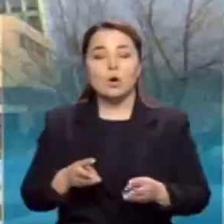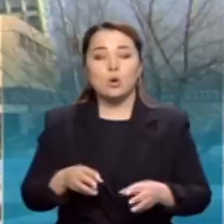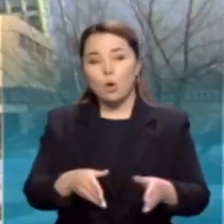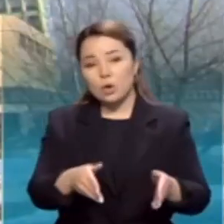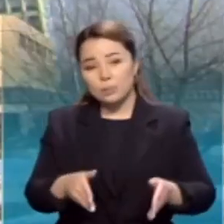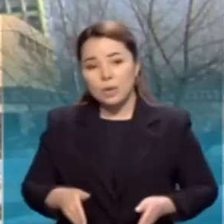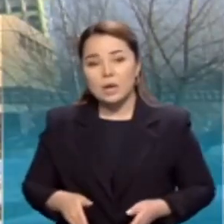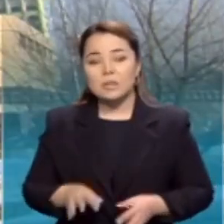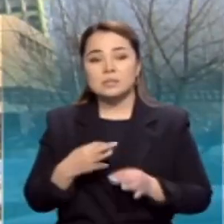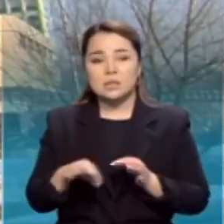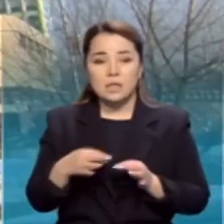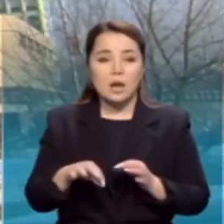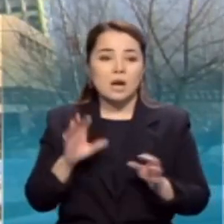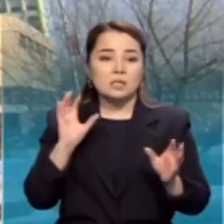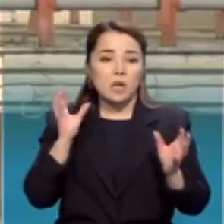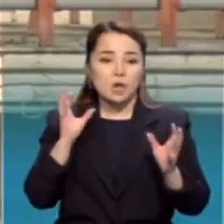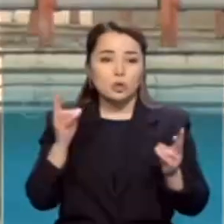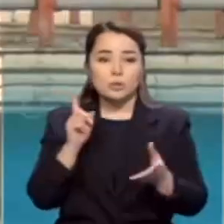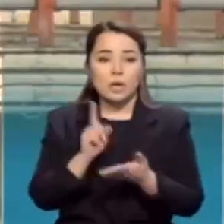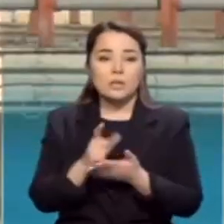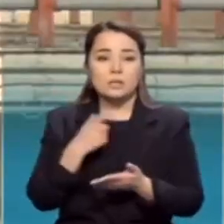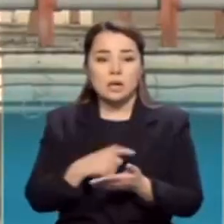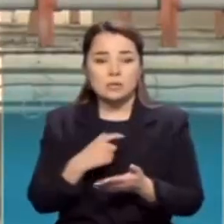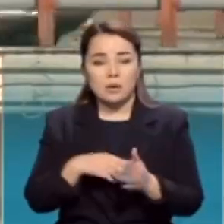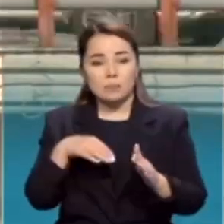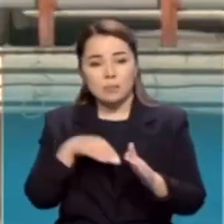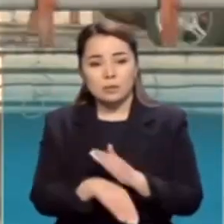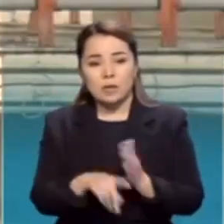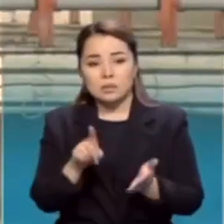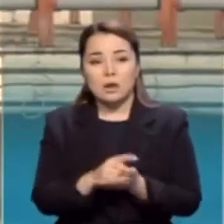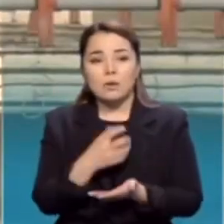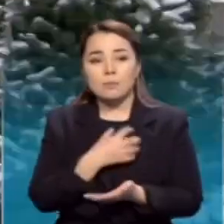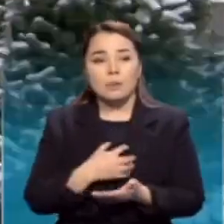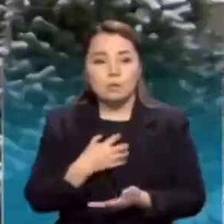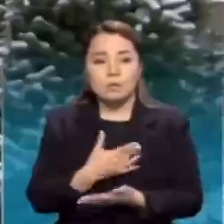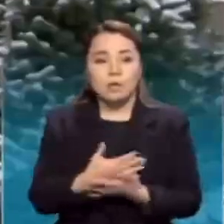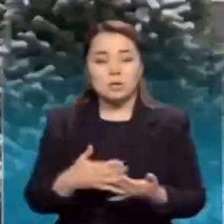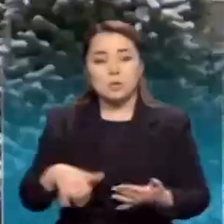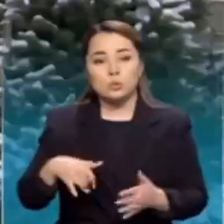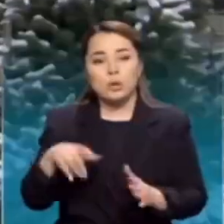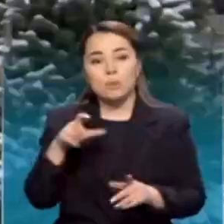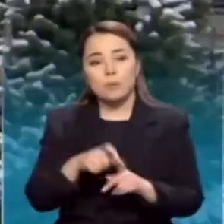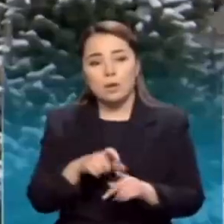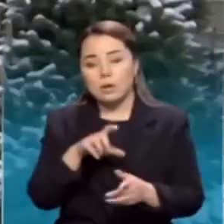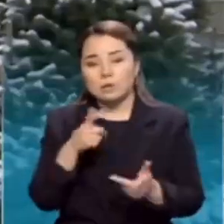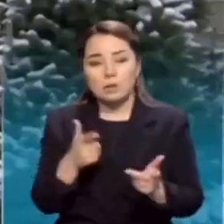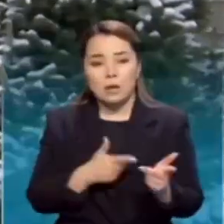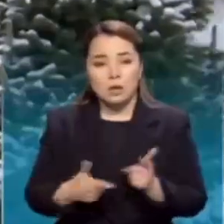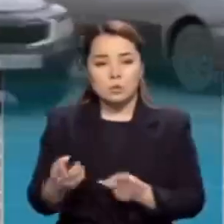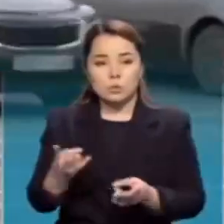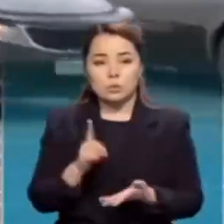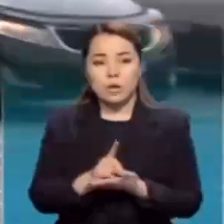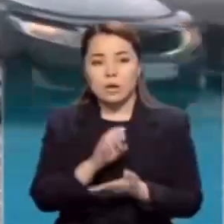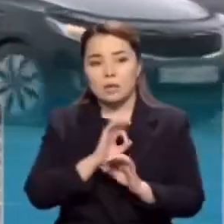және радио қабылдағыш алу керек. Сонымен қатар ең қажетті деген мына заттар сөмкеңізден табылуы тиіс